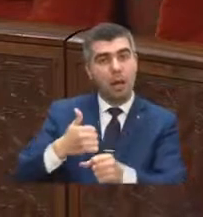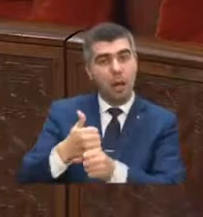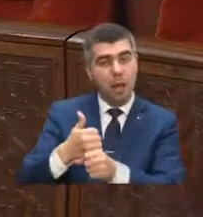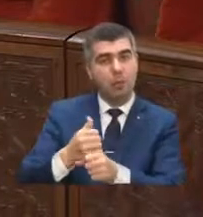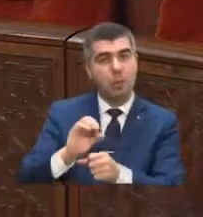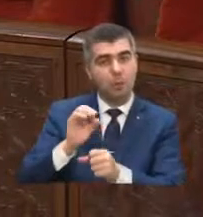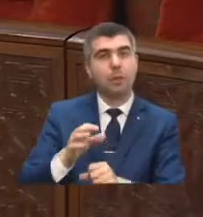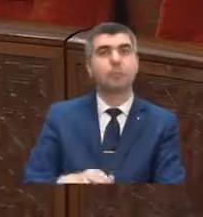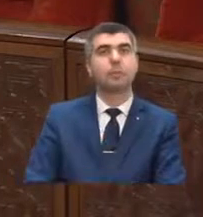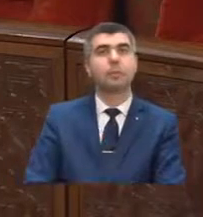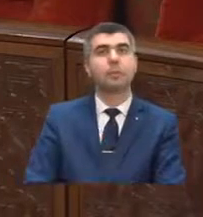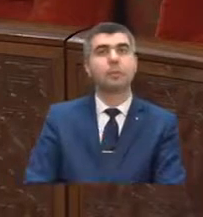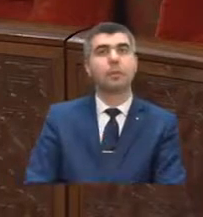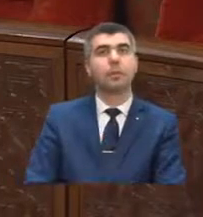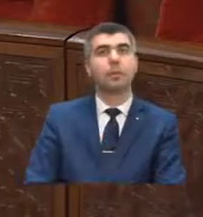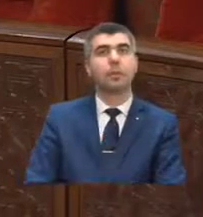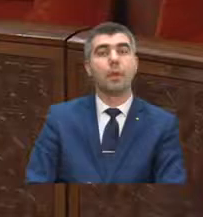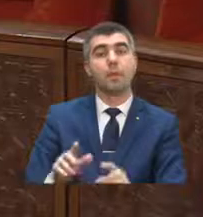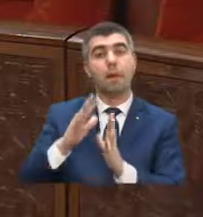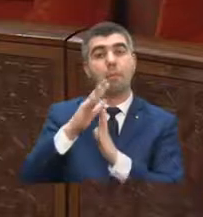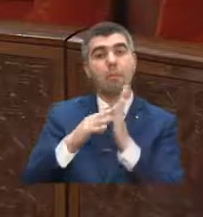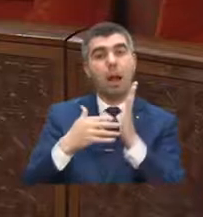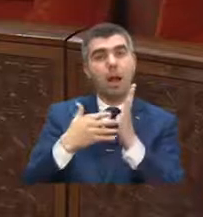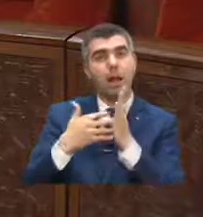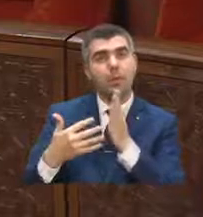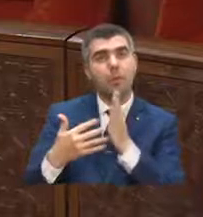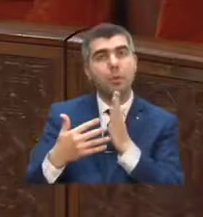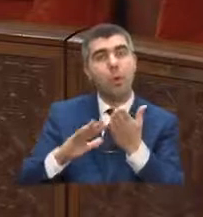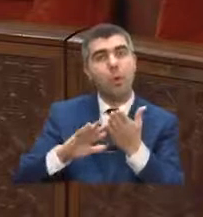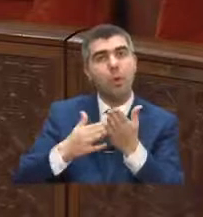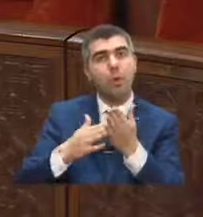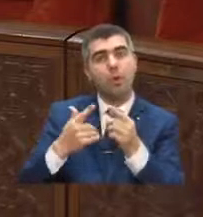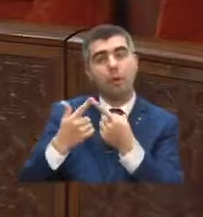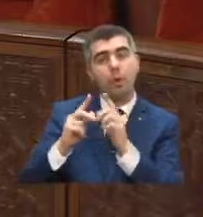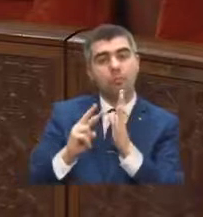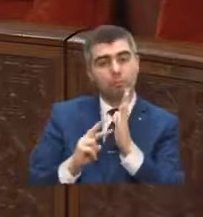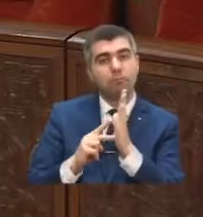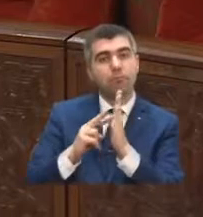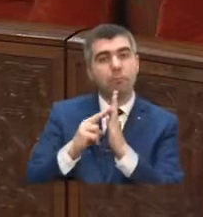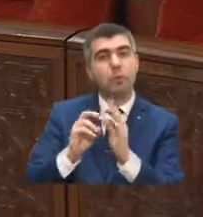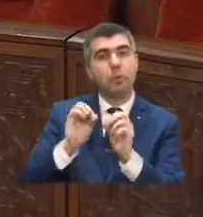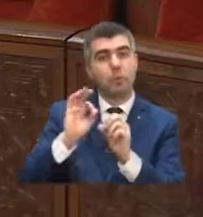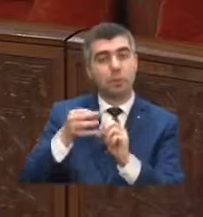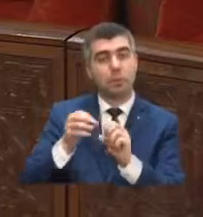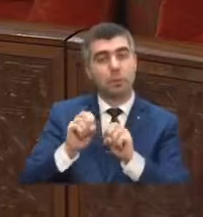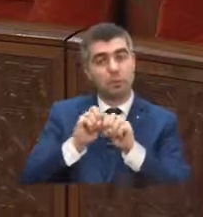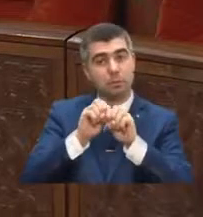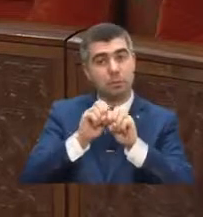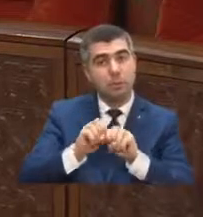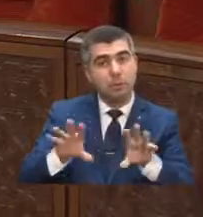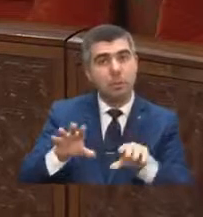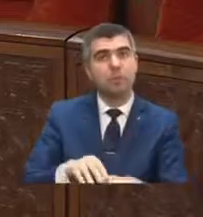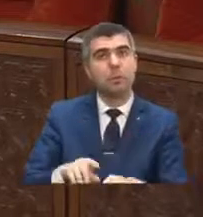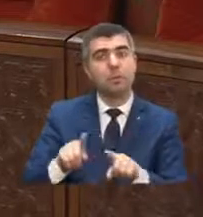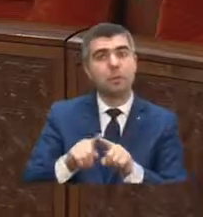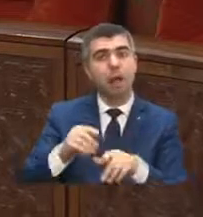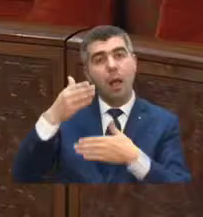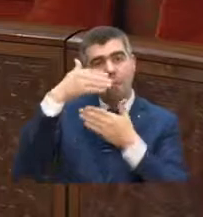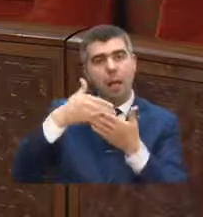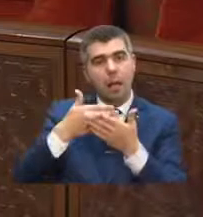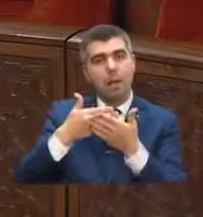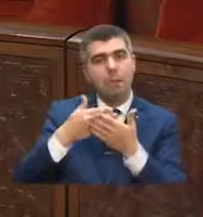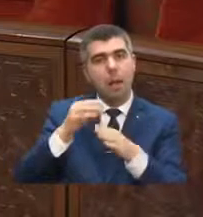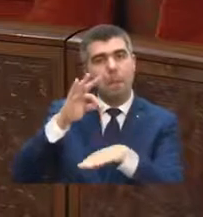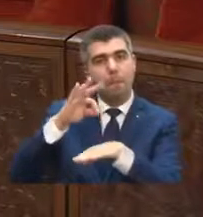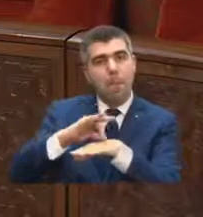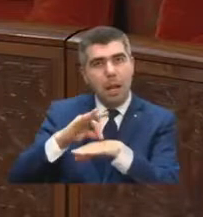كذلك، فالبرامج ديالنا غدا وكتعبى باش يمكن نقول لك بلادنا في هذا الجانب ديال